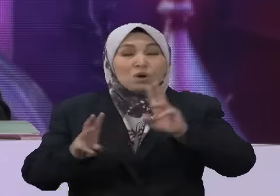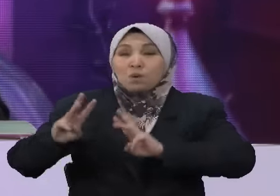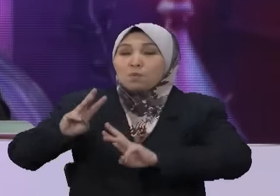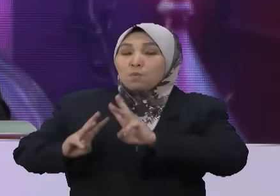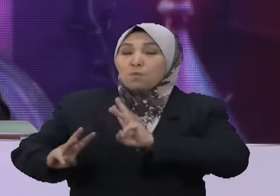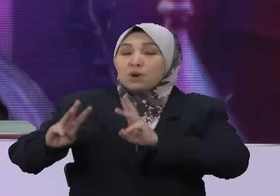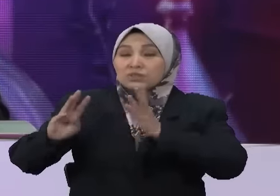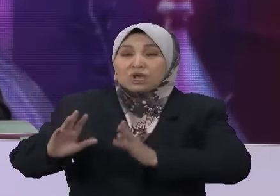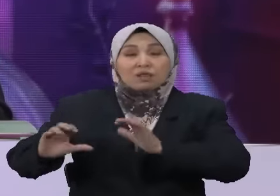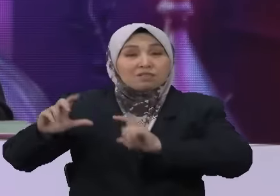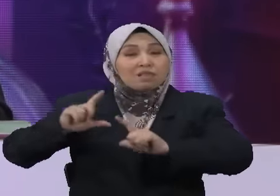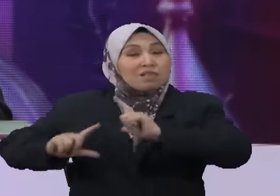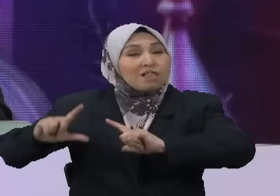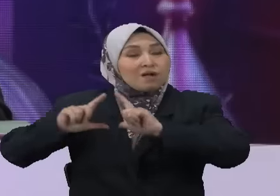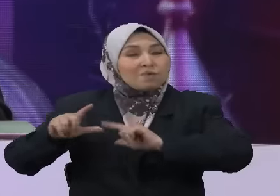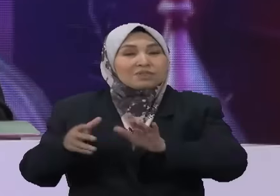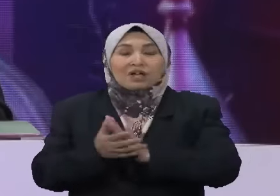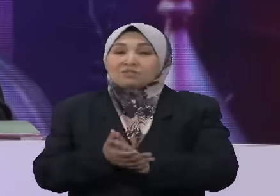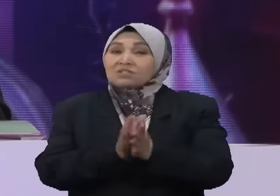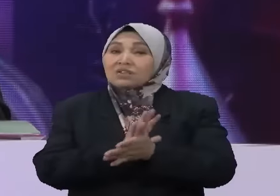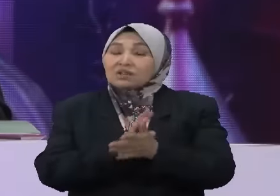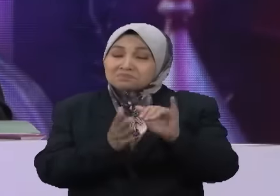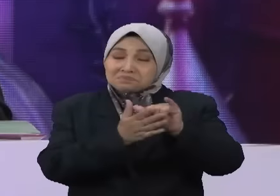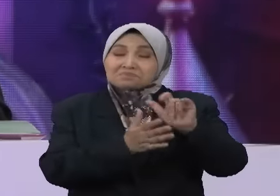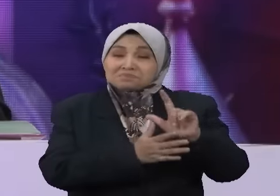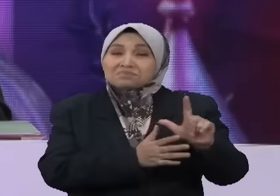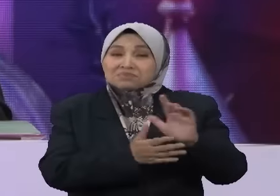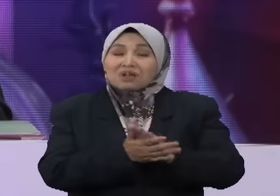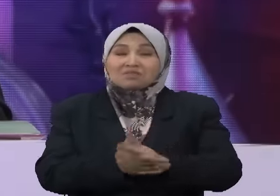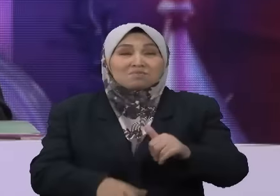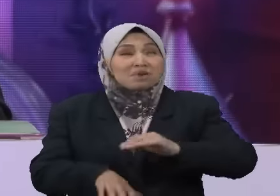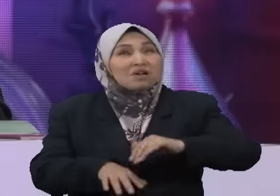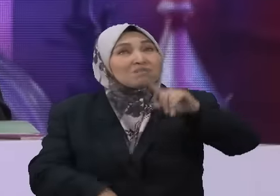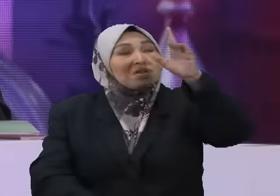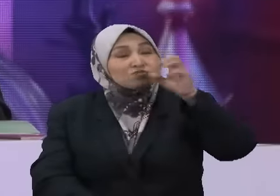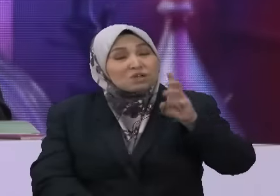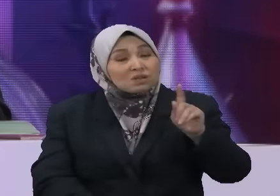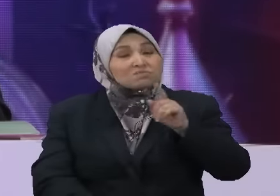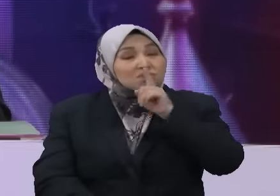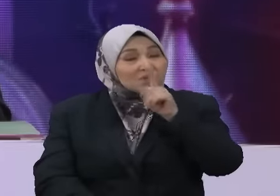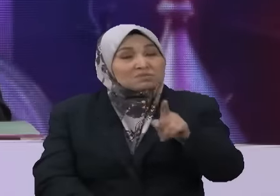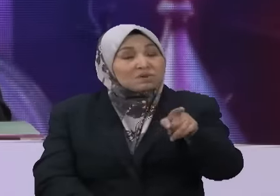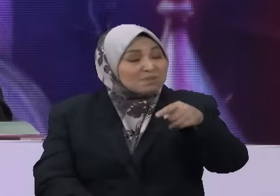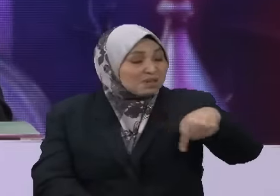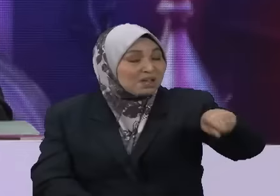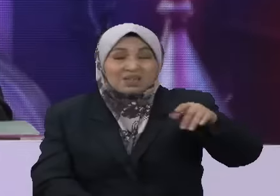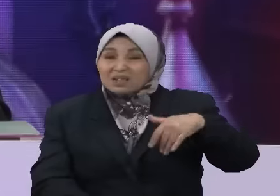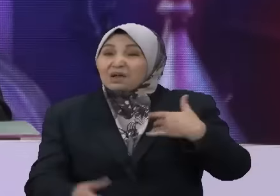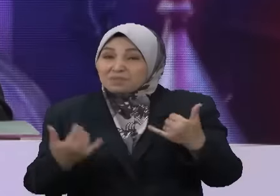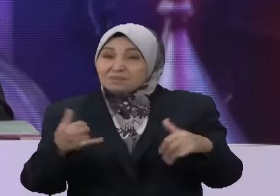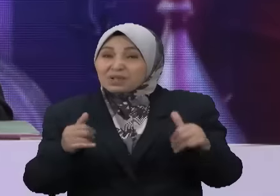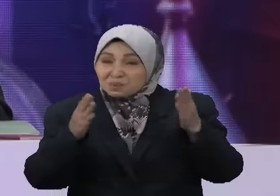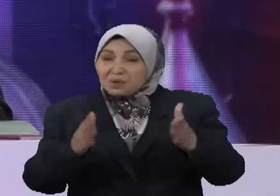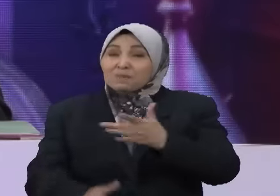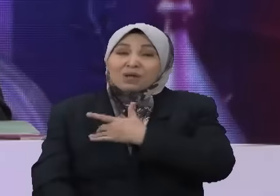ataupun lakonan tu bijak kan Ha tetapi itulah di sisi Allah subhanahuwataala sebenarnya mereka ingat mereka nak mempermainkan orang